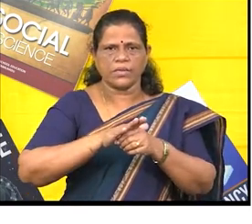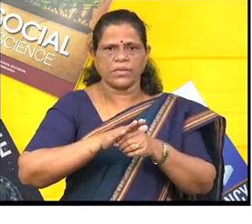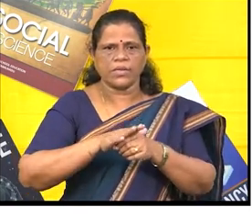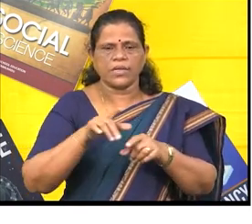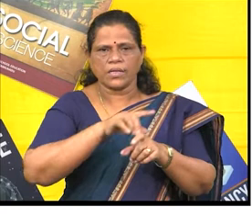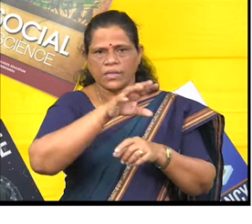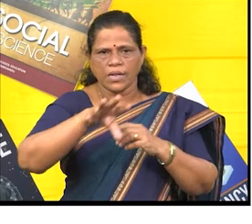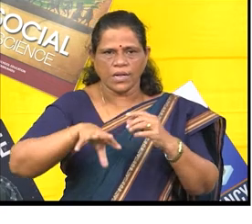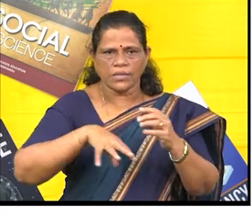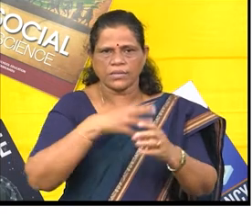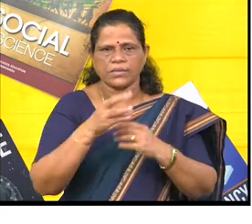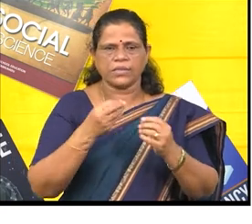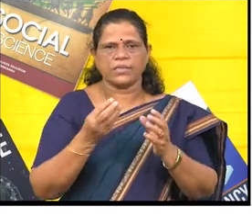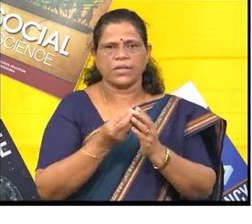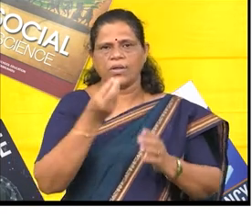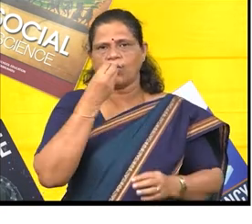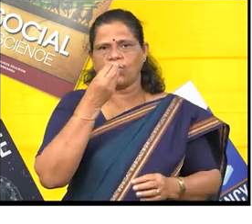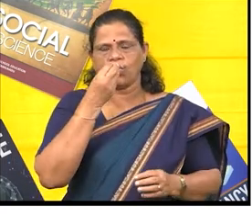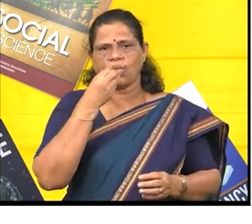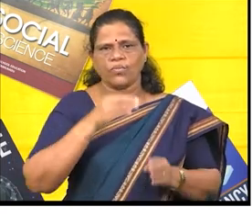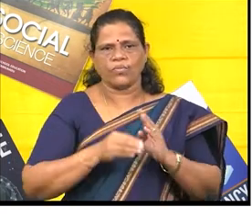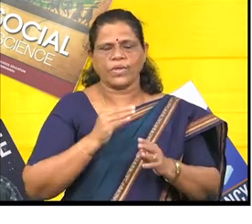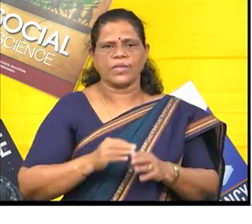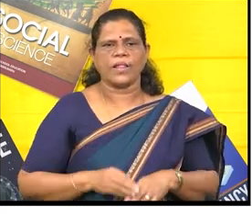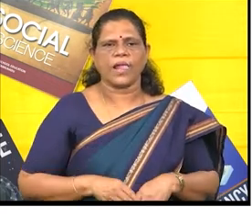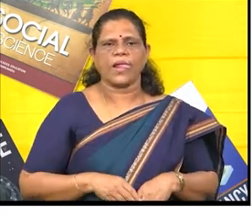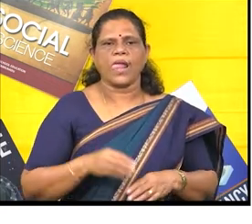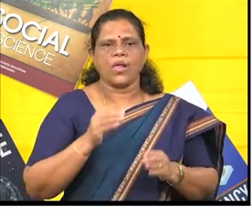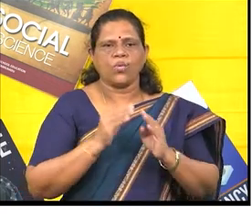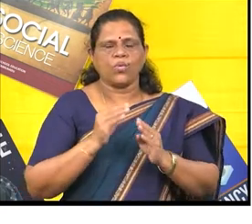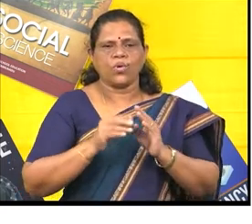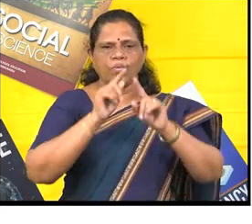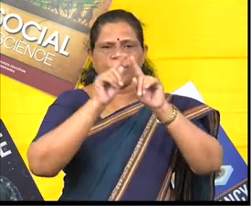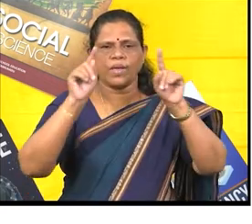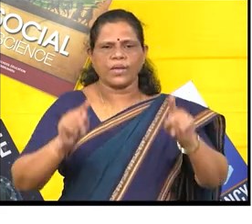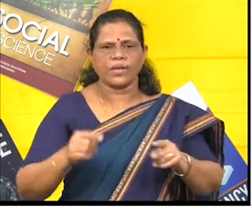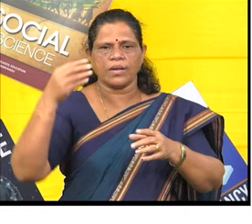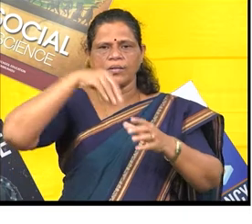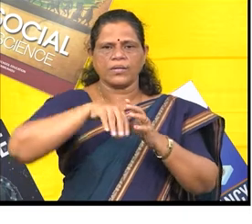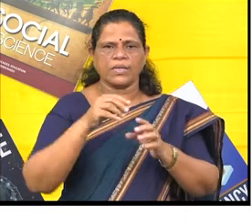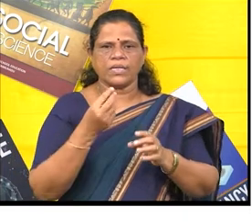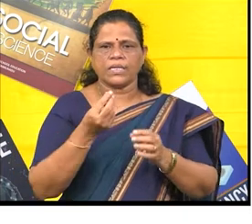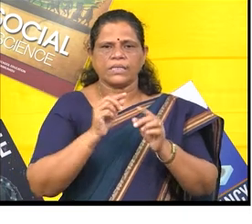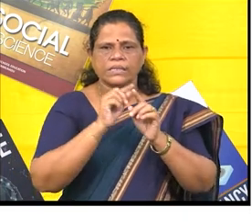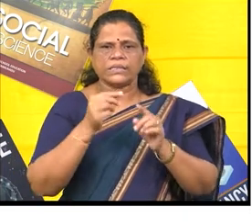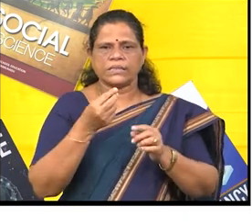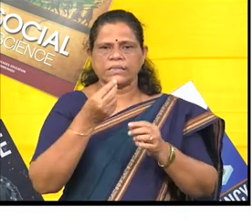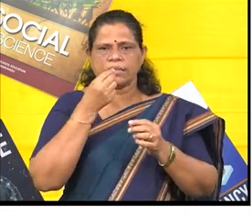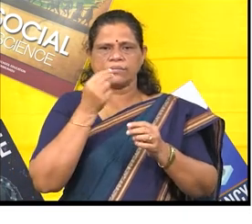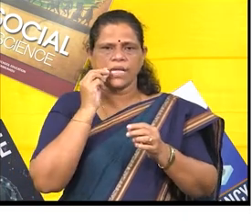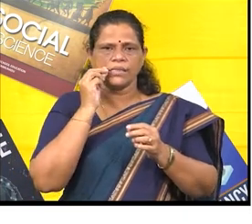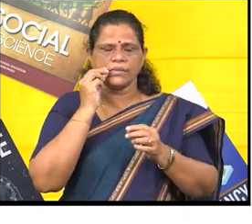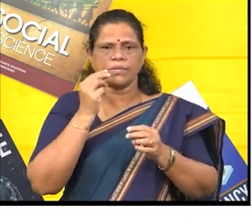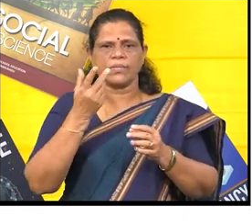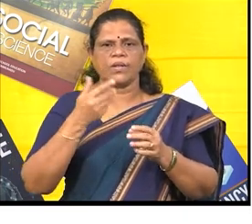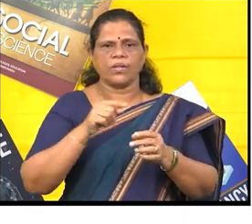வைத்தல் இதெல்லாம் தான் சேர்ந்தது தான் நம்ம உணவு வேதியியல் சொல்லுவோம். உணவு இப்போ பேக்கெட்டுகளில் அடித்து வச்சுருக்கிறாங்க. இப்போ ஒரு சிப்ஸ் பாக்கெட்டே இருக்குதுன்னா